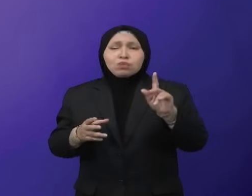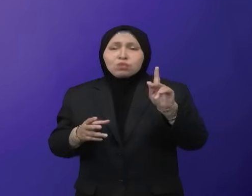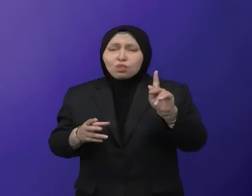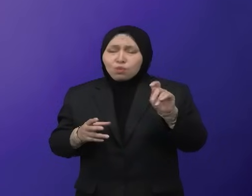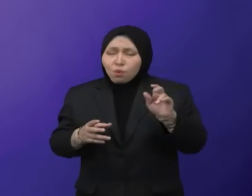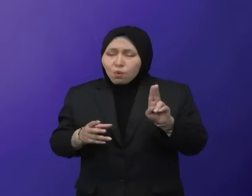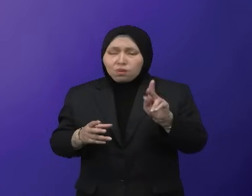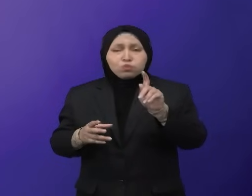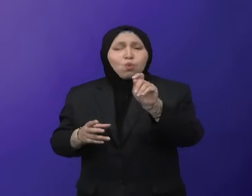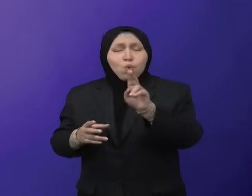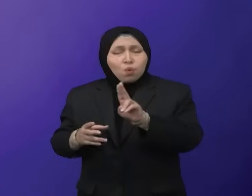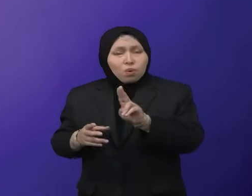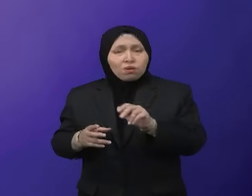tu.